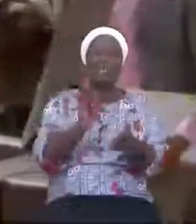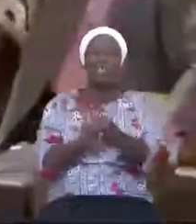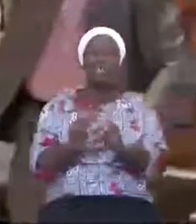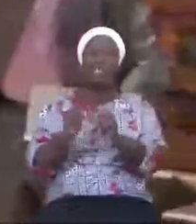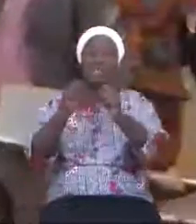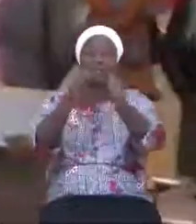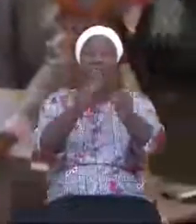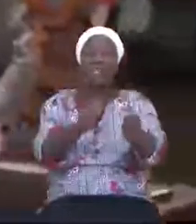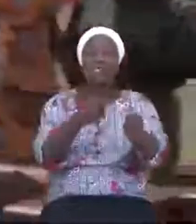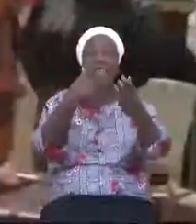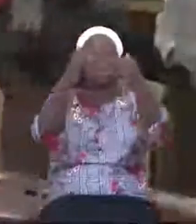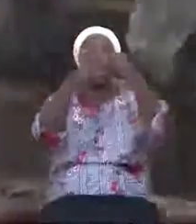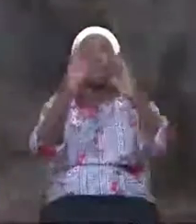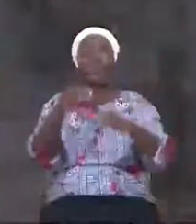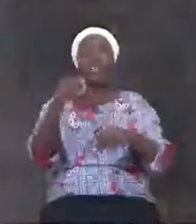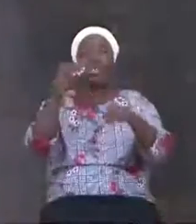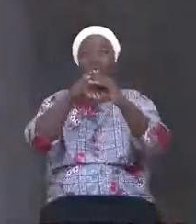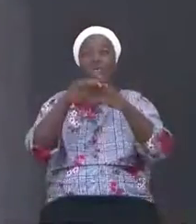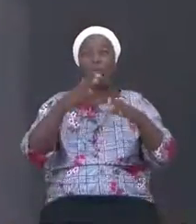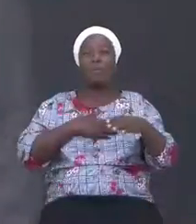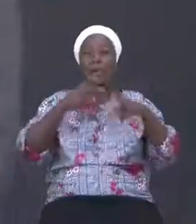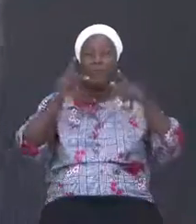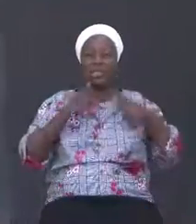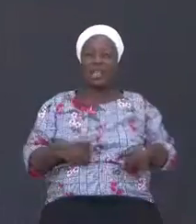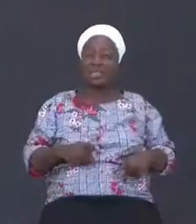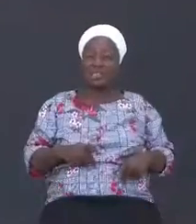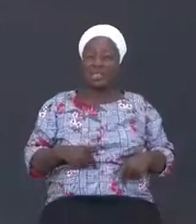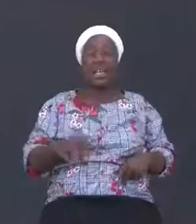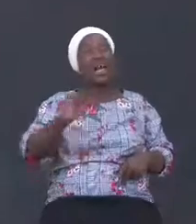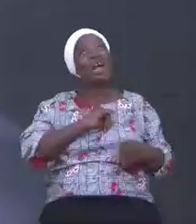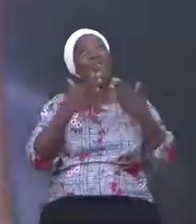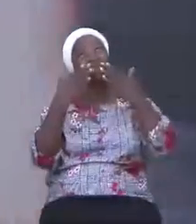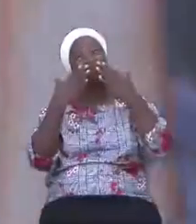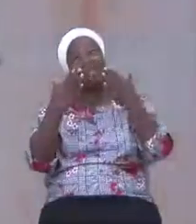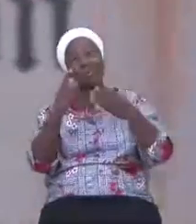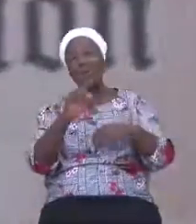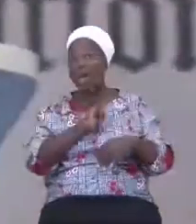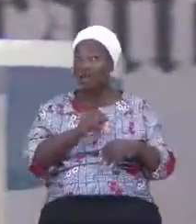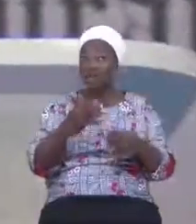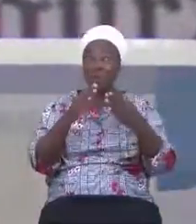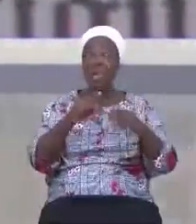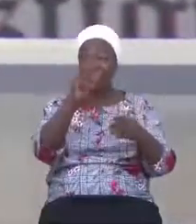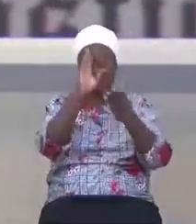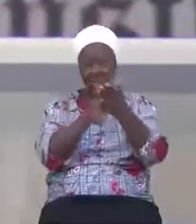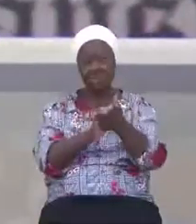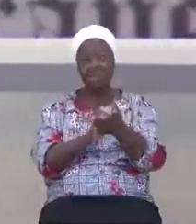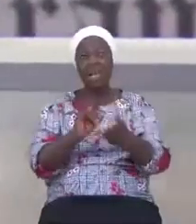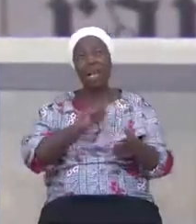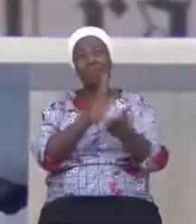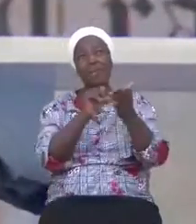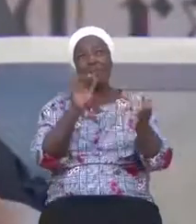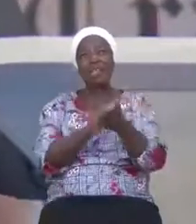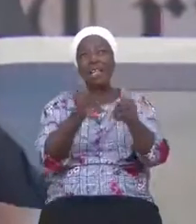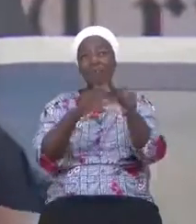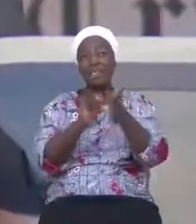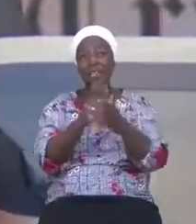qui transfuse le ciel dans ma personnalité. Je te remercie et je crois que tout ce